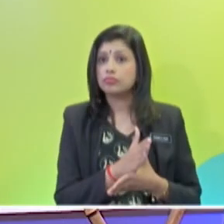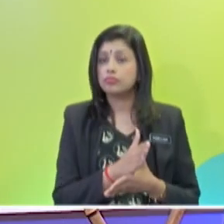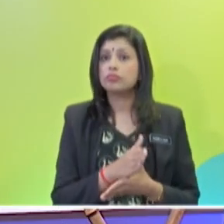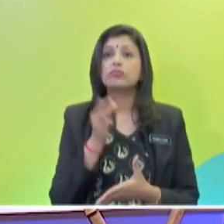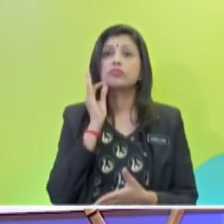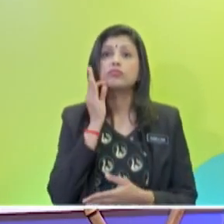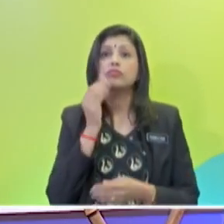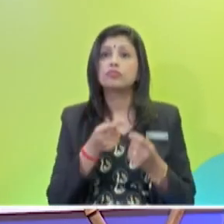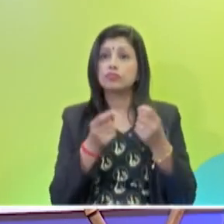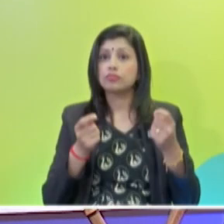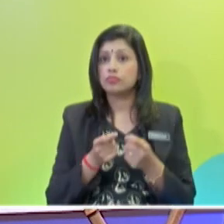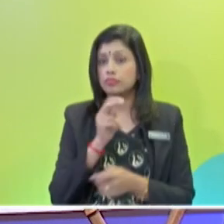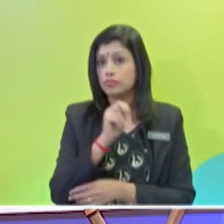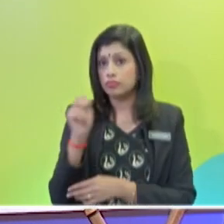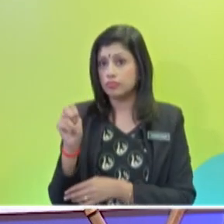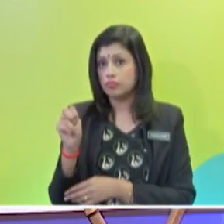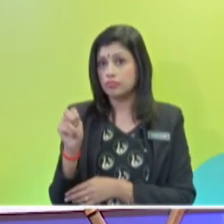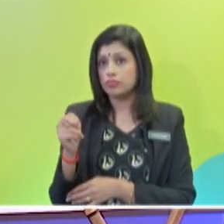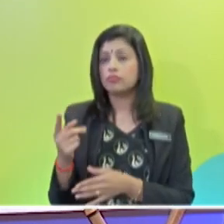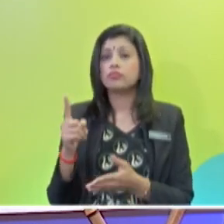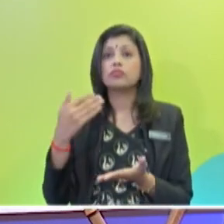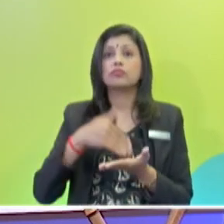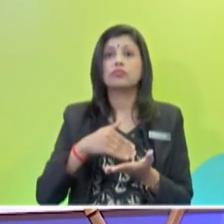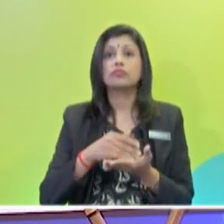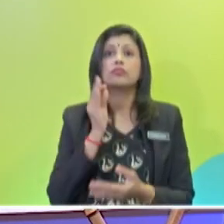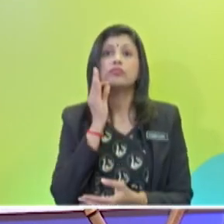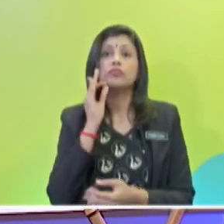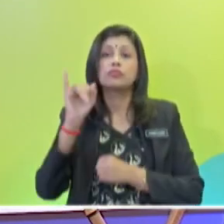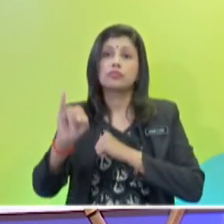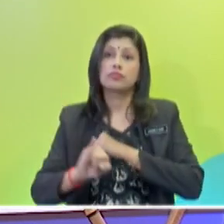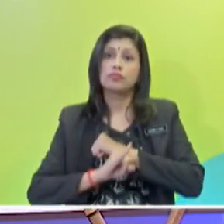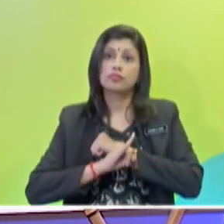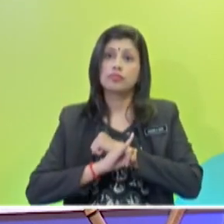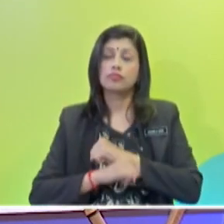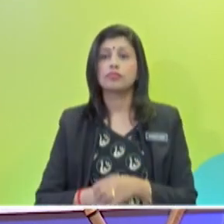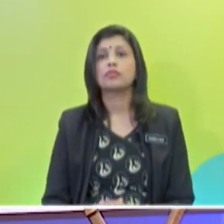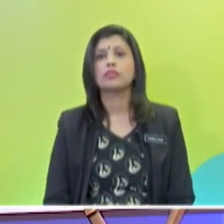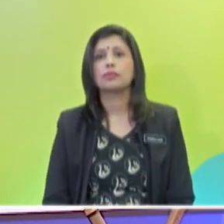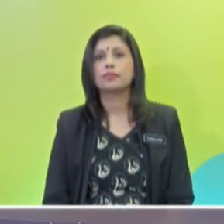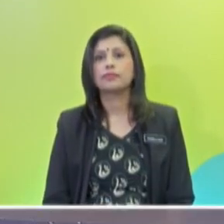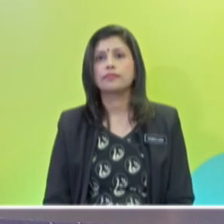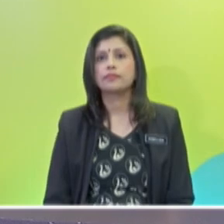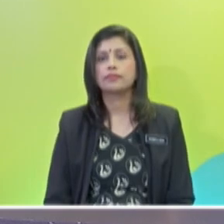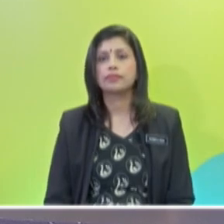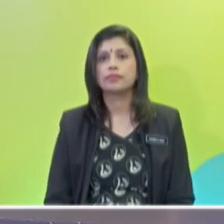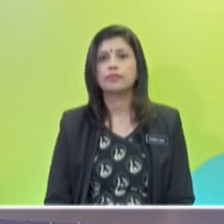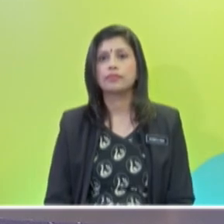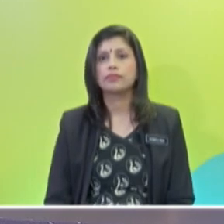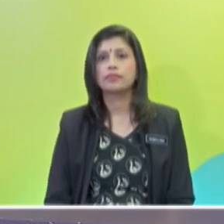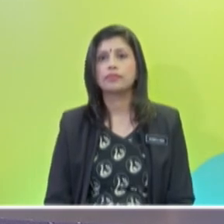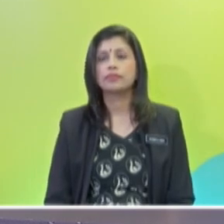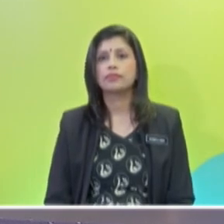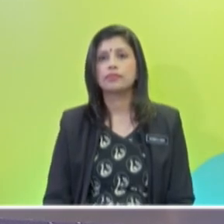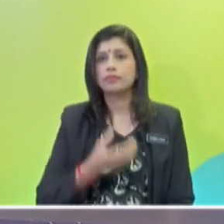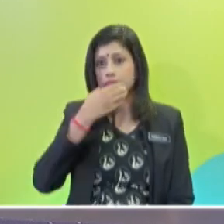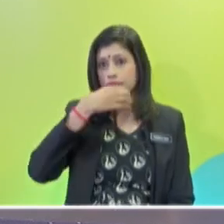Okey. Kemudian di dahaga sebelah kiri ni pula ada buah import. Iaitu apple dan juga oren. Kawan saya Din suka